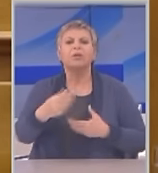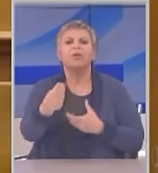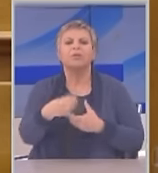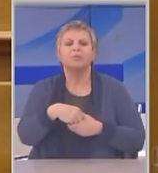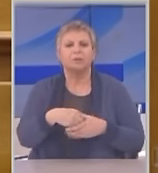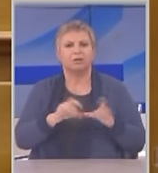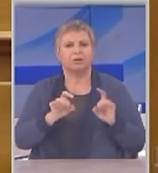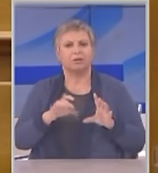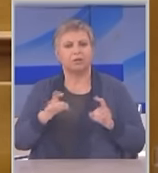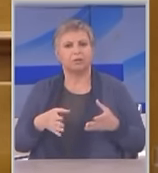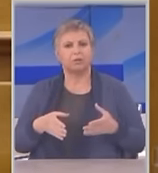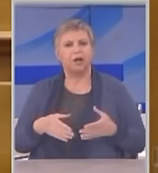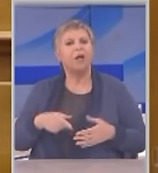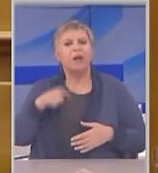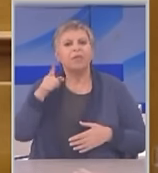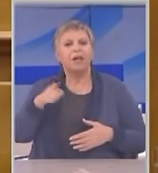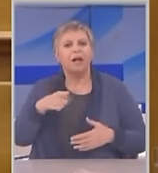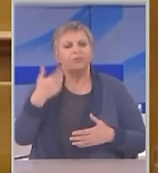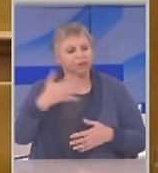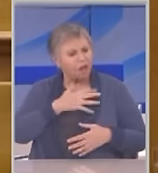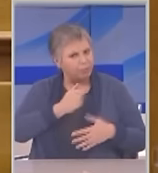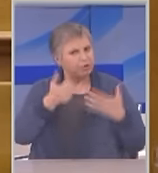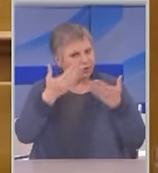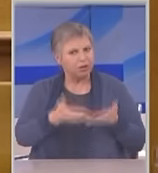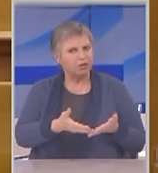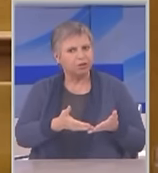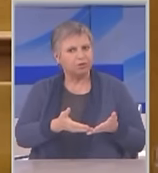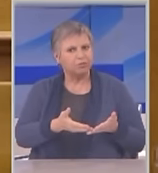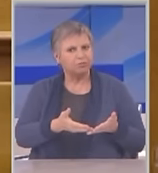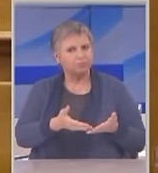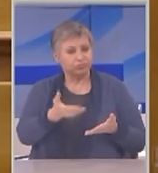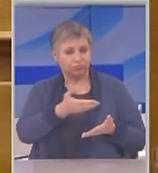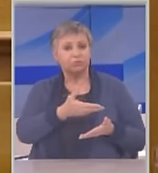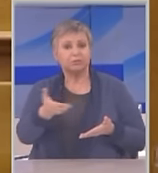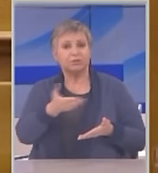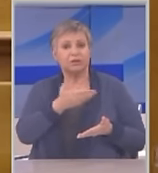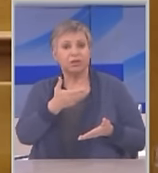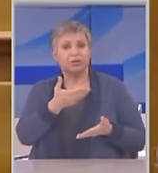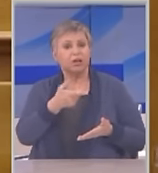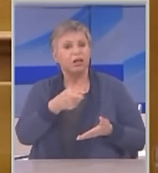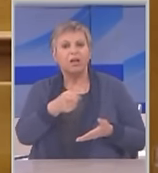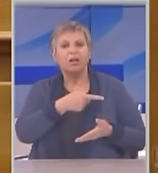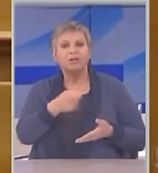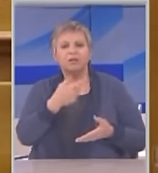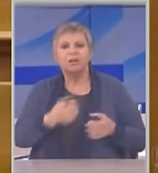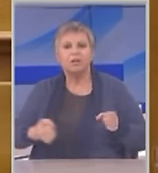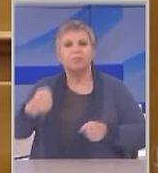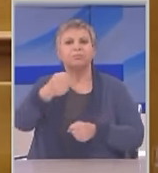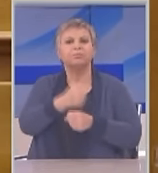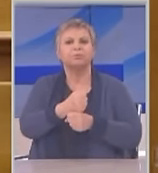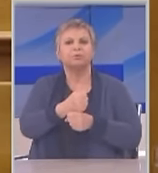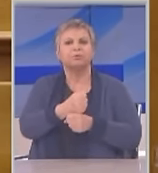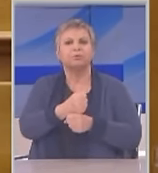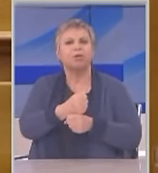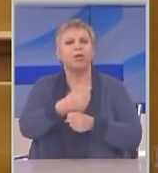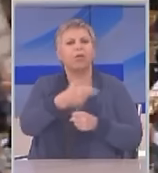εξαπατημένοι να εμπιστεύονται σε εσάς την διακυβέρνηση της χώρας, εναλλασσόμενη τότε στην εξουσία.